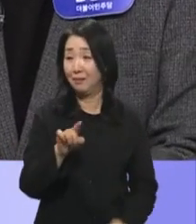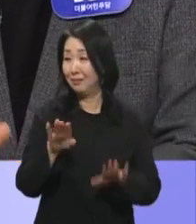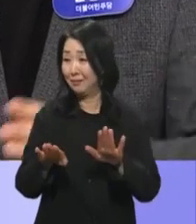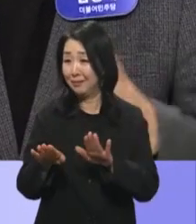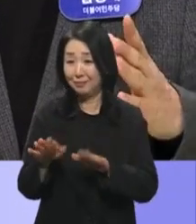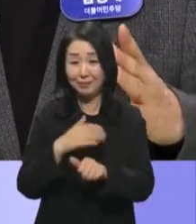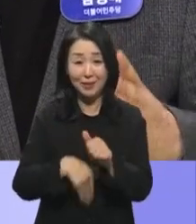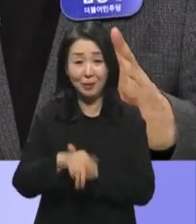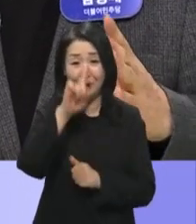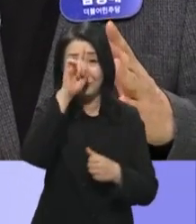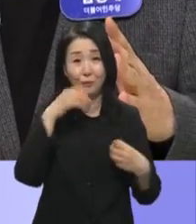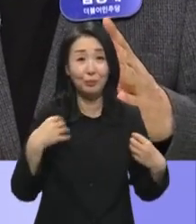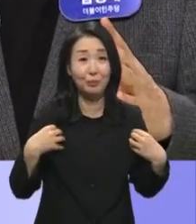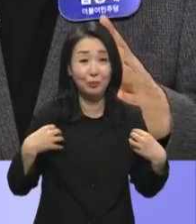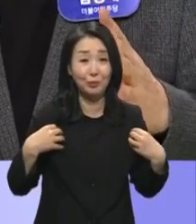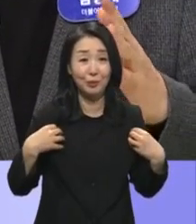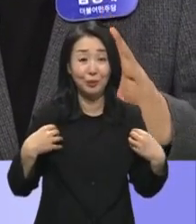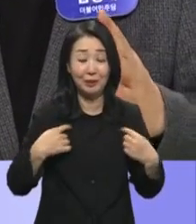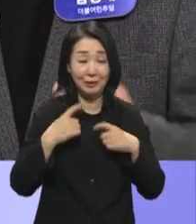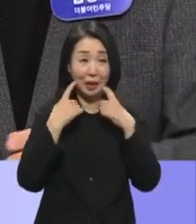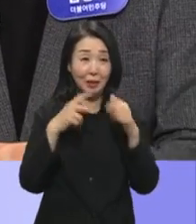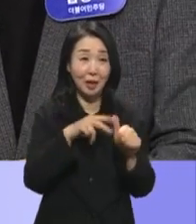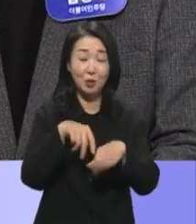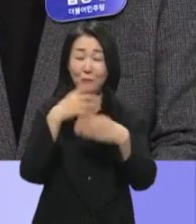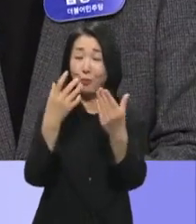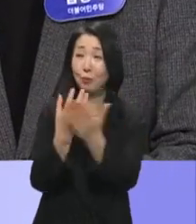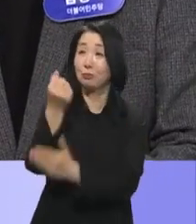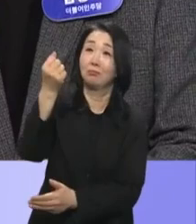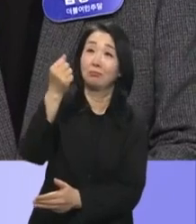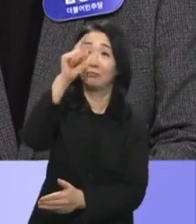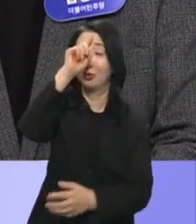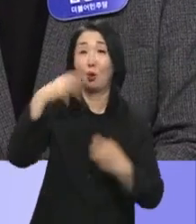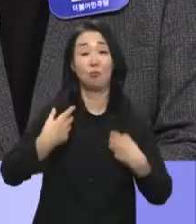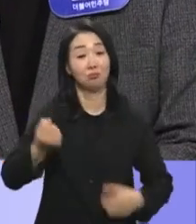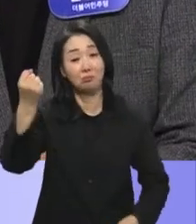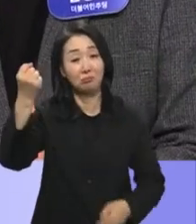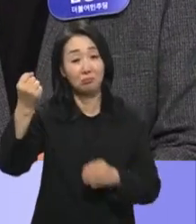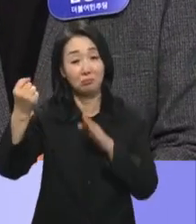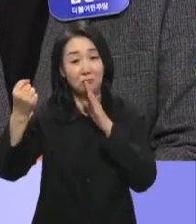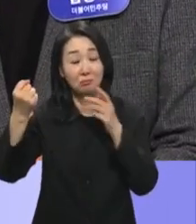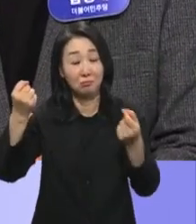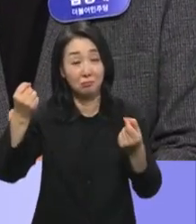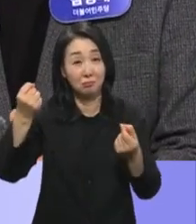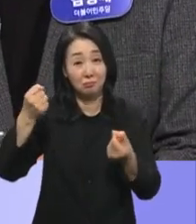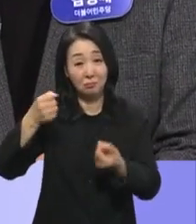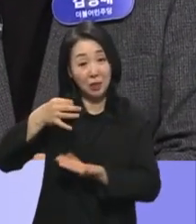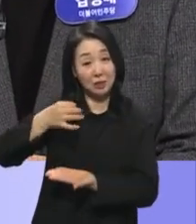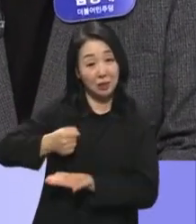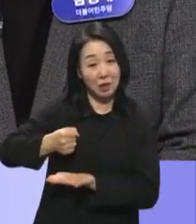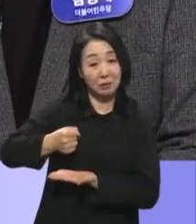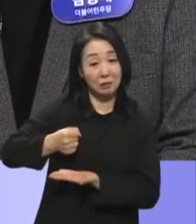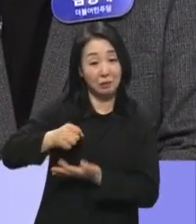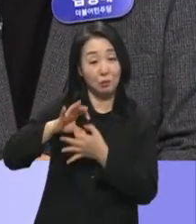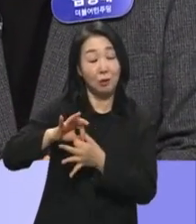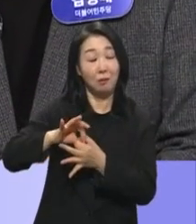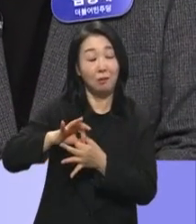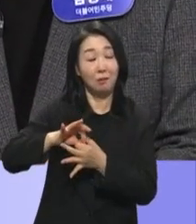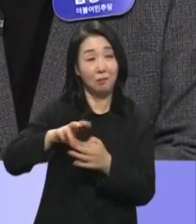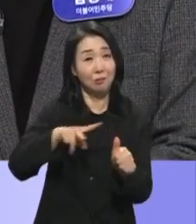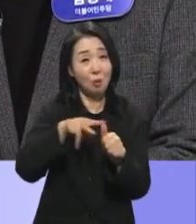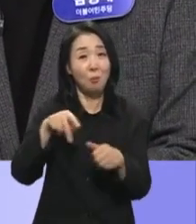정부에서네 저 개인 정보를 몽땅 다 가지고 있을뿐만 아니라 재산과 관련되 있는 모든 어 그런